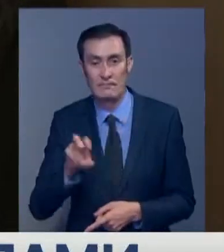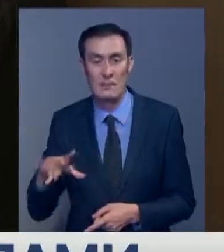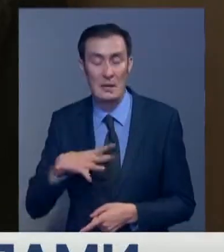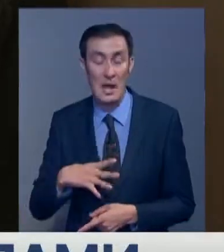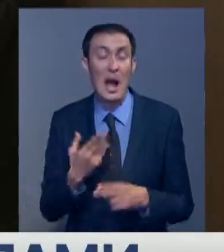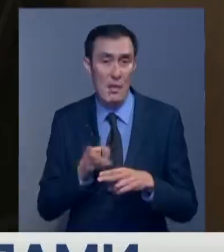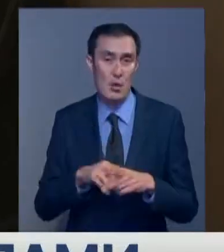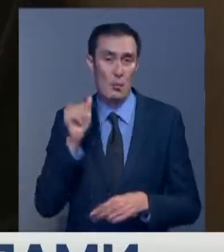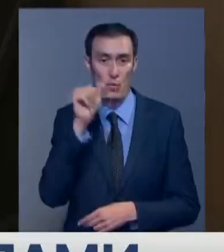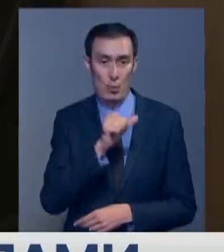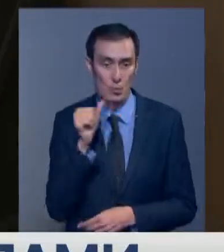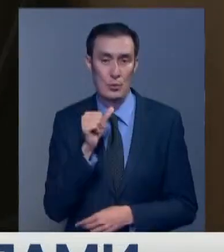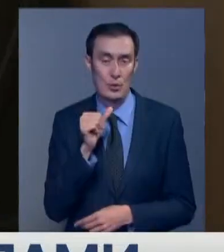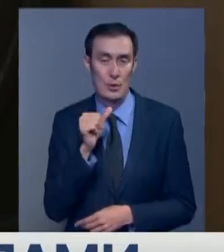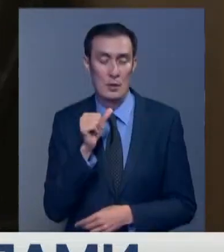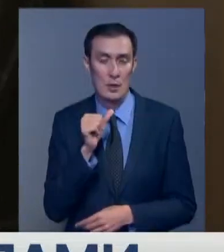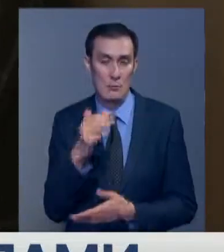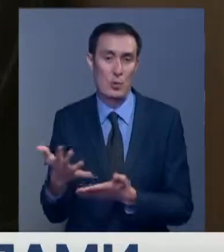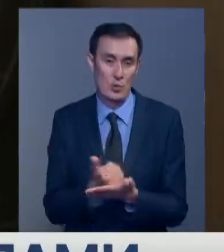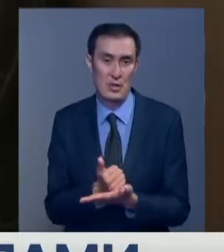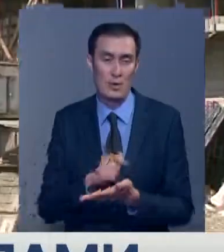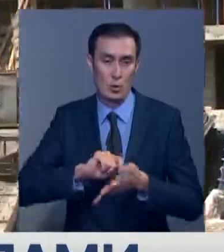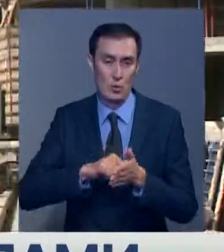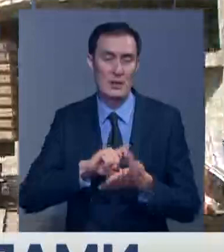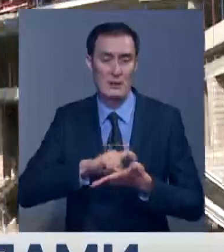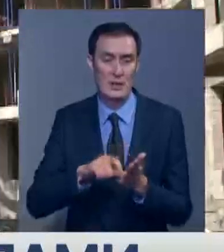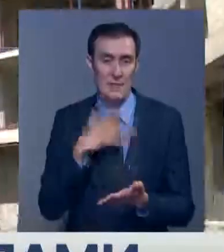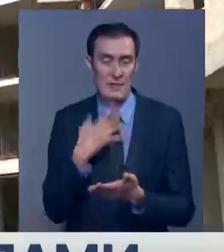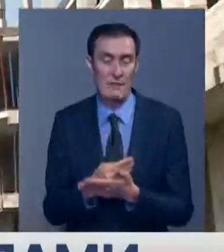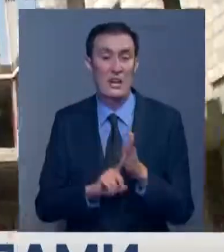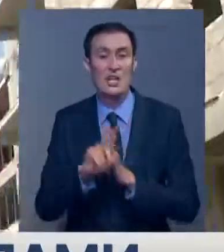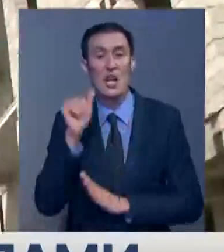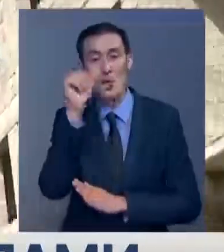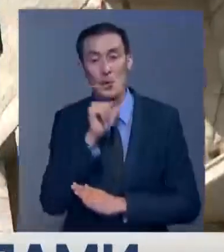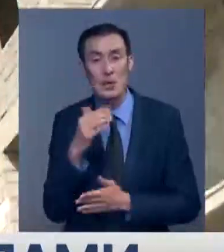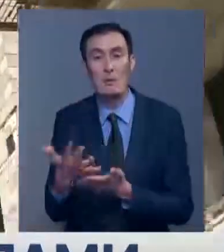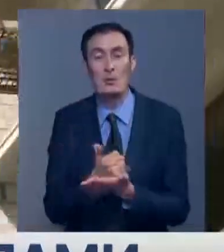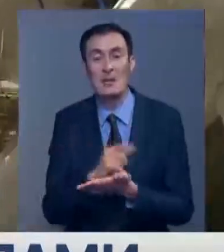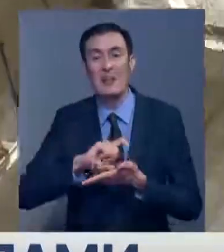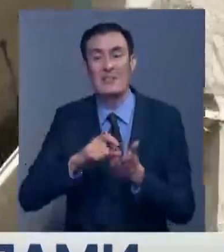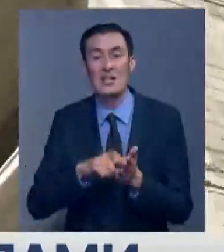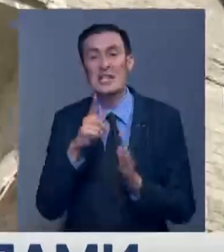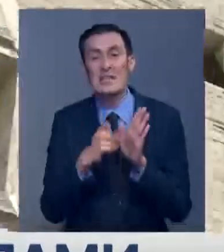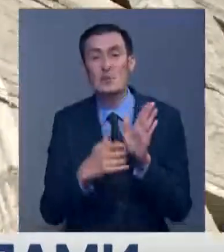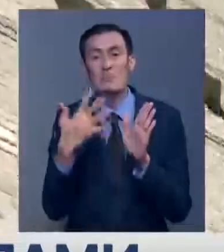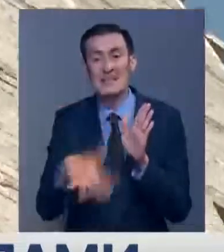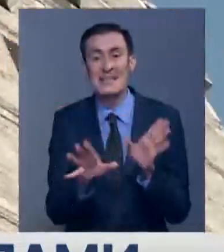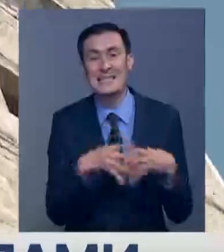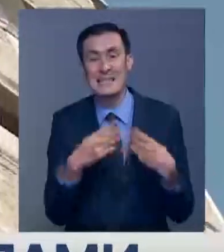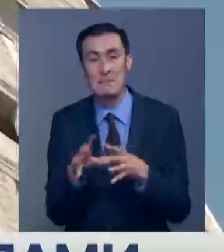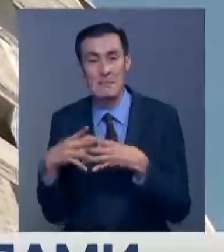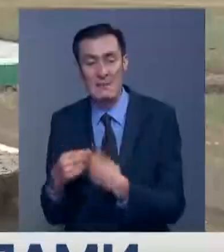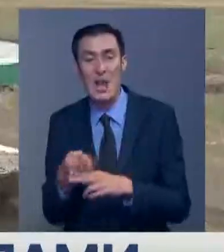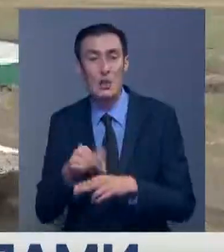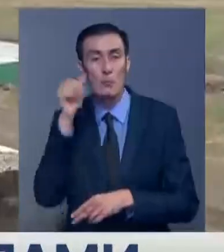скитались. Вот в этом году получили ключи. С начала года в регионе получили квартиры 750 семей. Всего же в этом